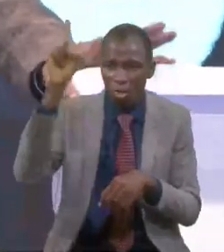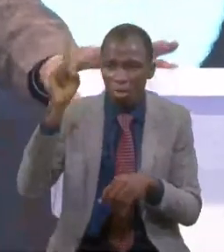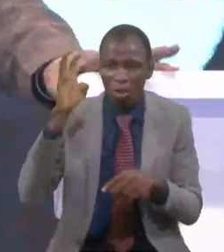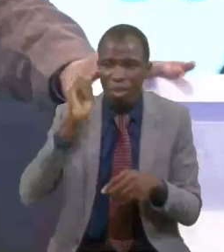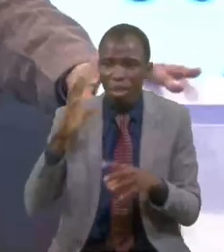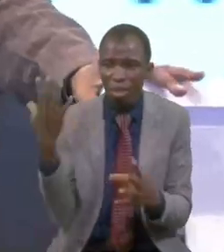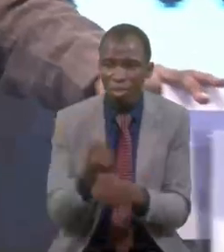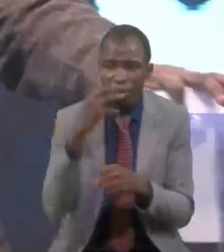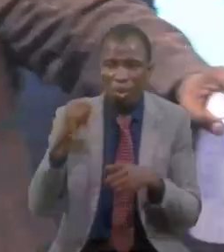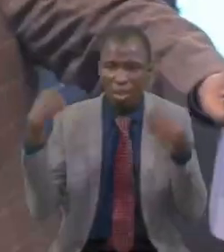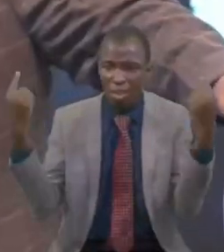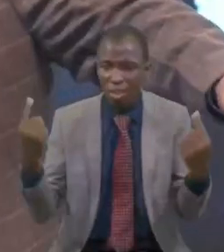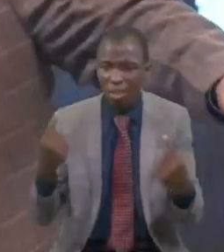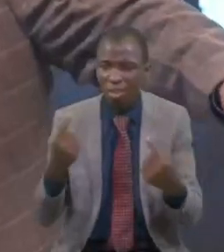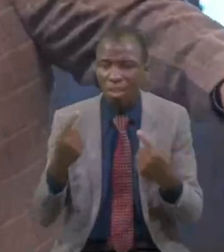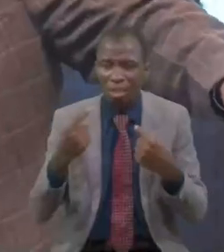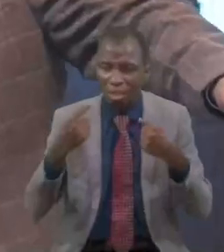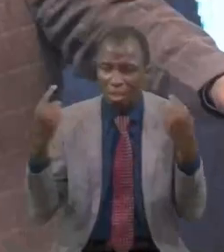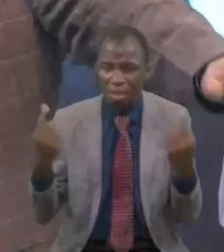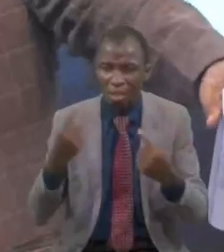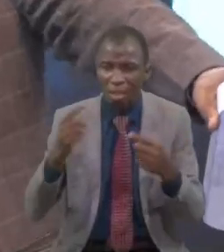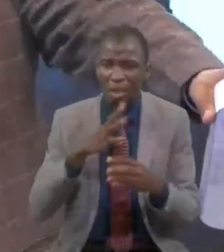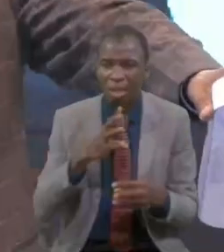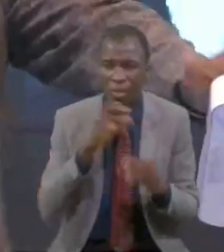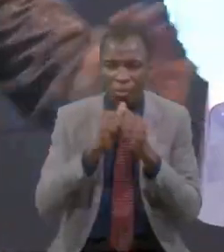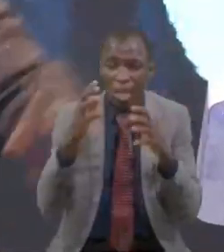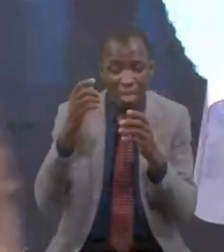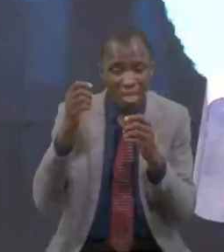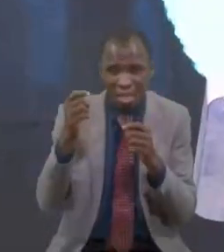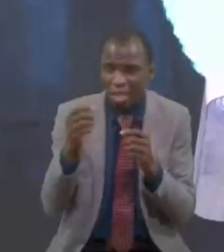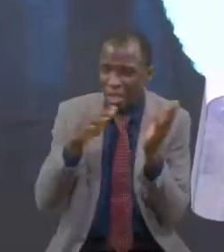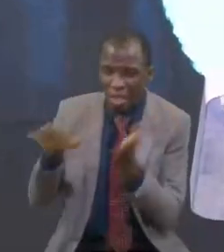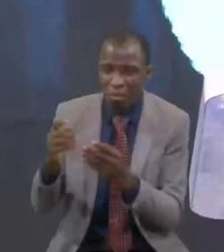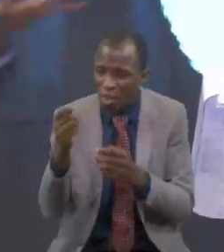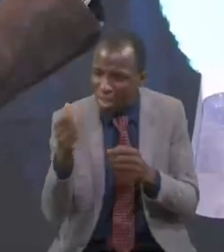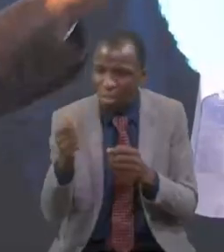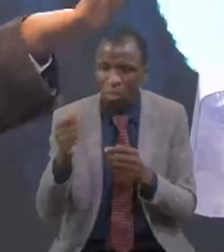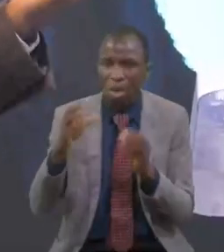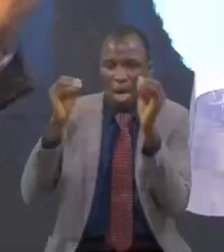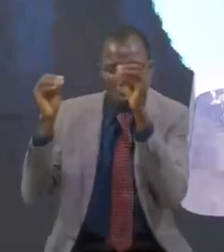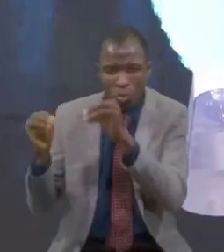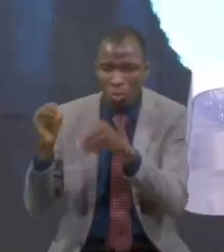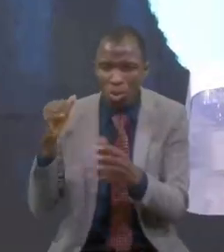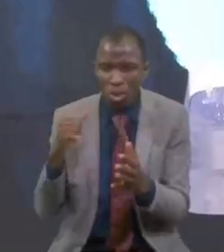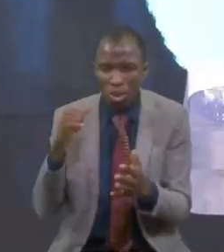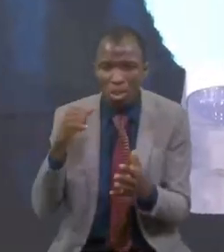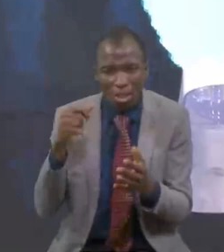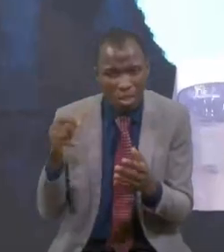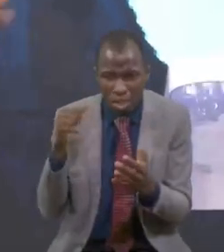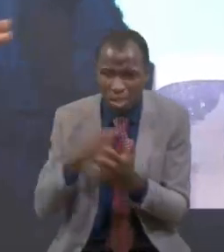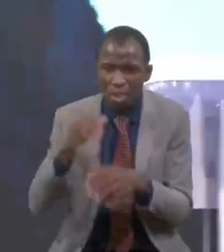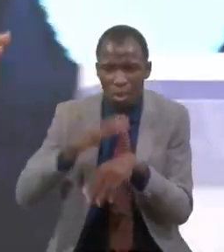transgression tout chose sans laisser une h de C il a tout mis sur Christ et dès que vous